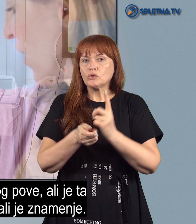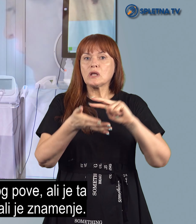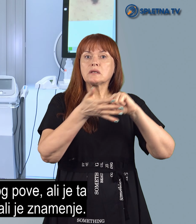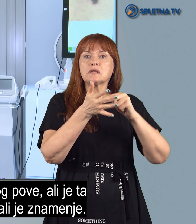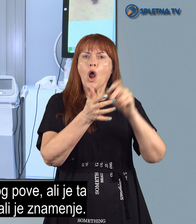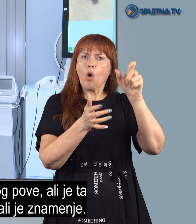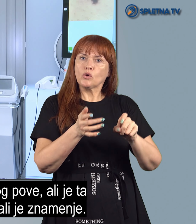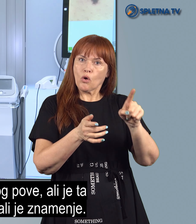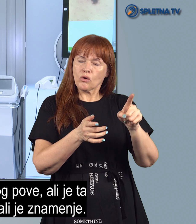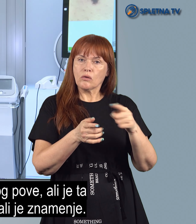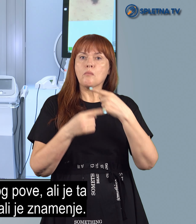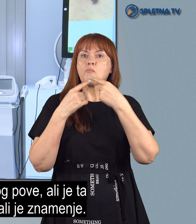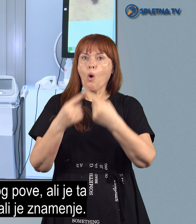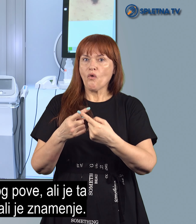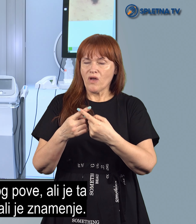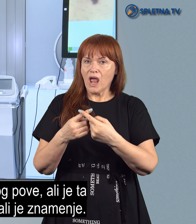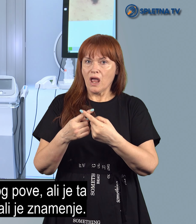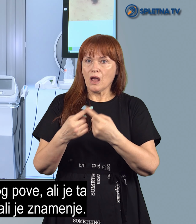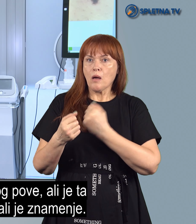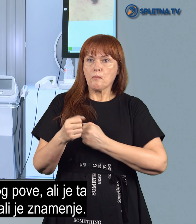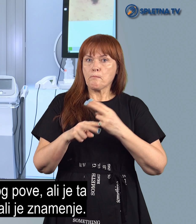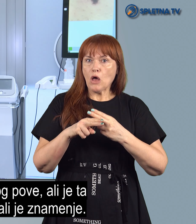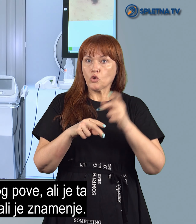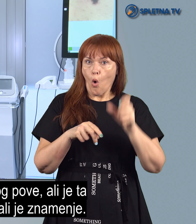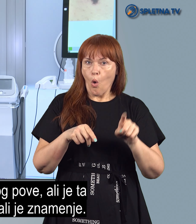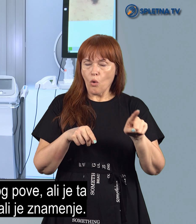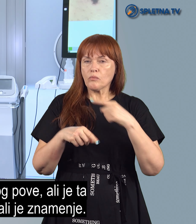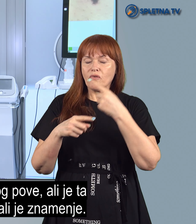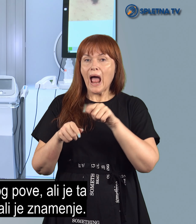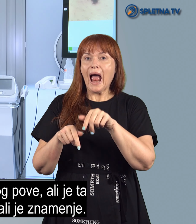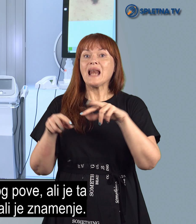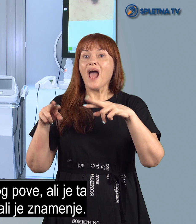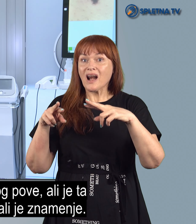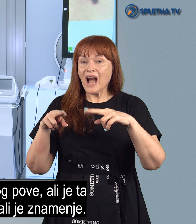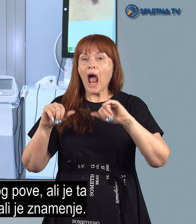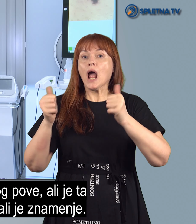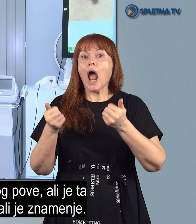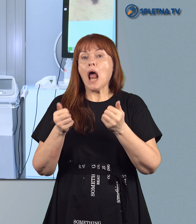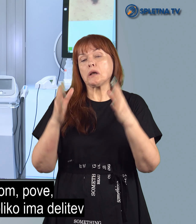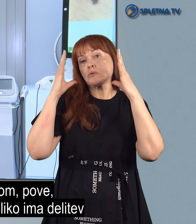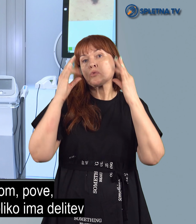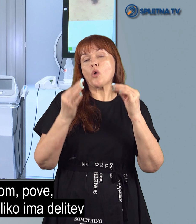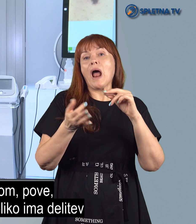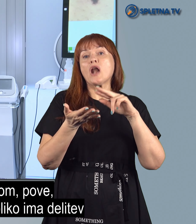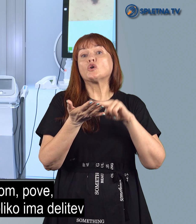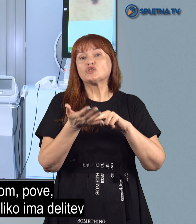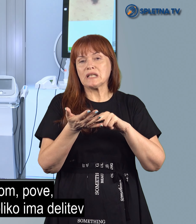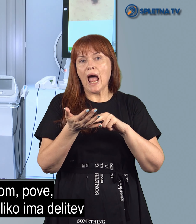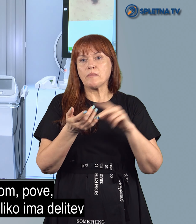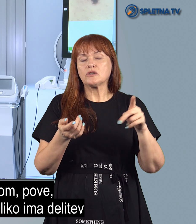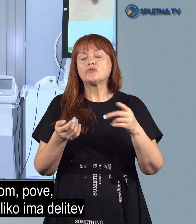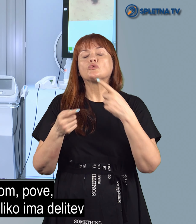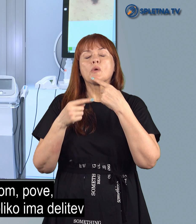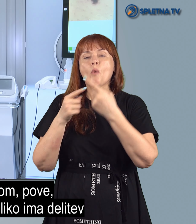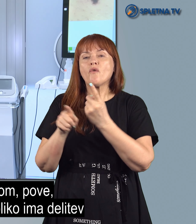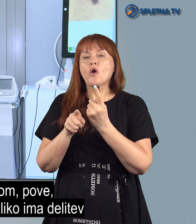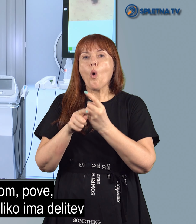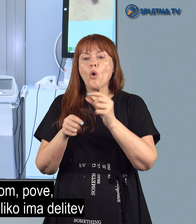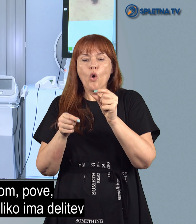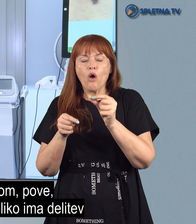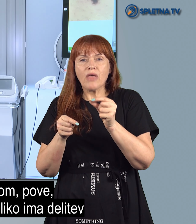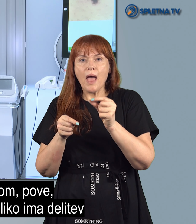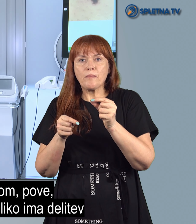patolog, povejo, ali je ta zadeva melanom ali je znamenje. Če je melanom, pa tudi povejo, koliko je debel, koliko